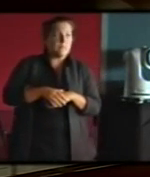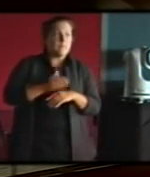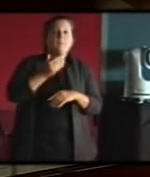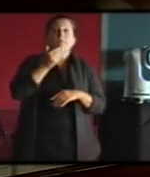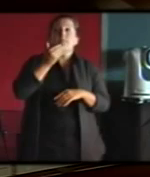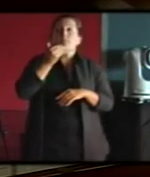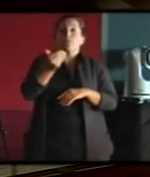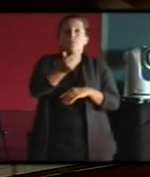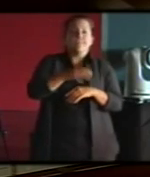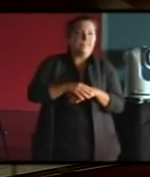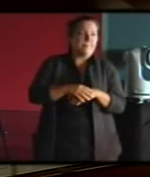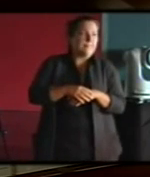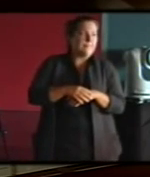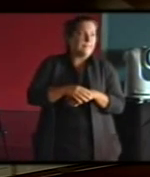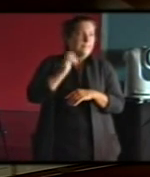tous.